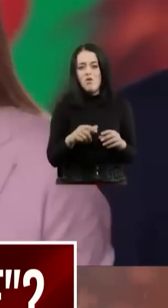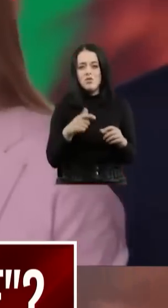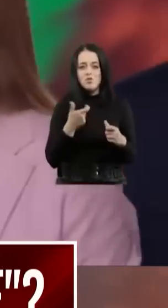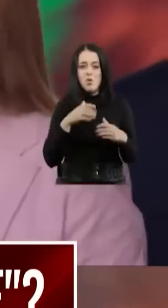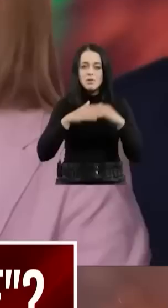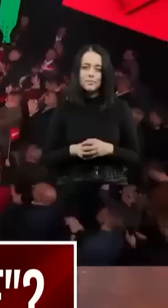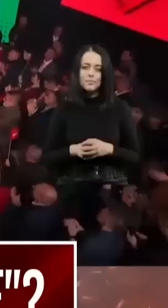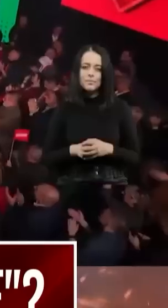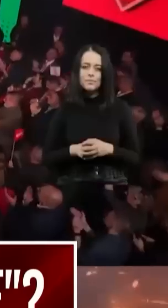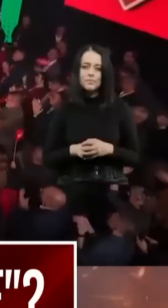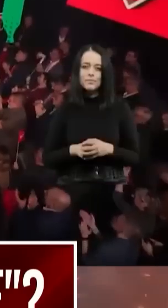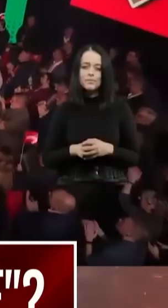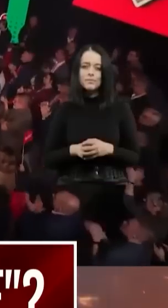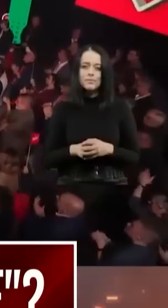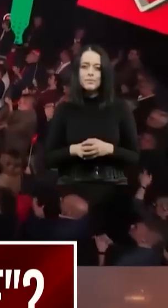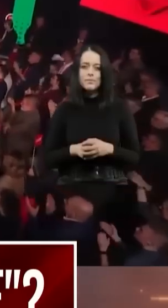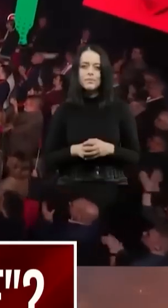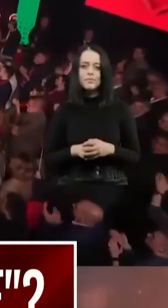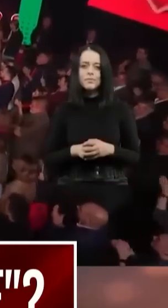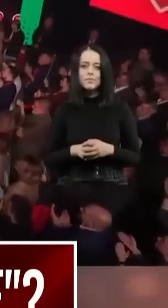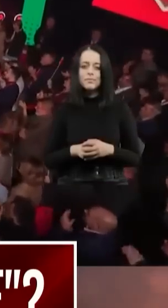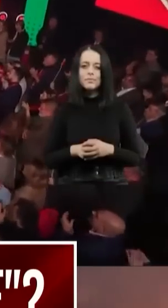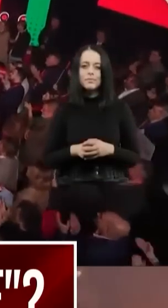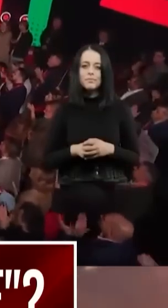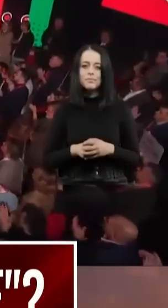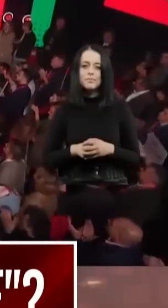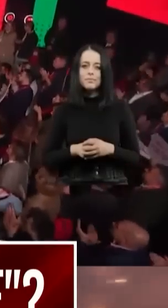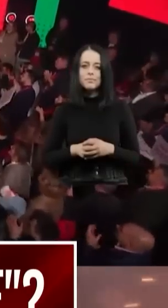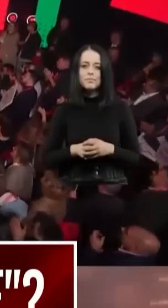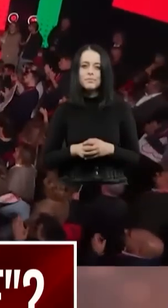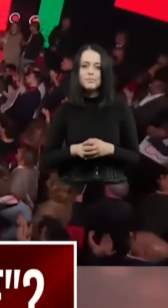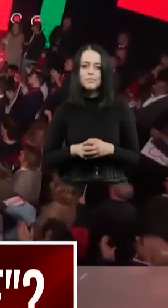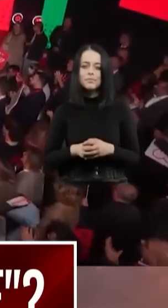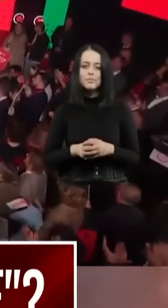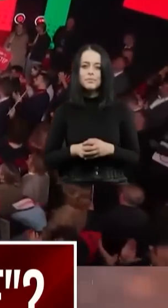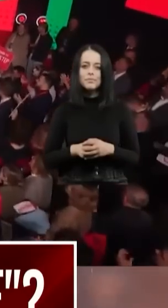że Hołownia może Ministerstwo Obrony z podpowiadaczem panem Różańskim.